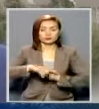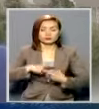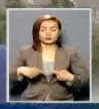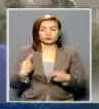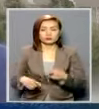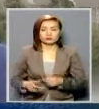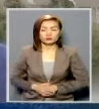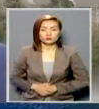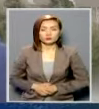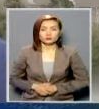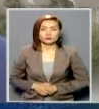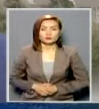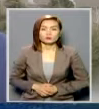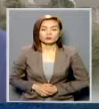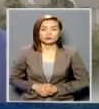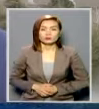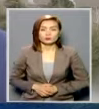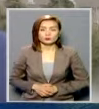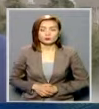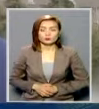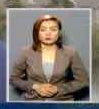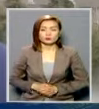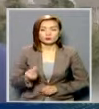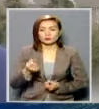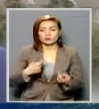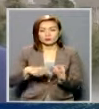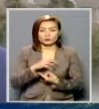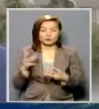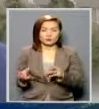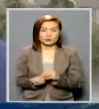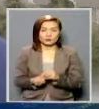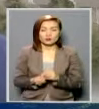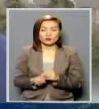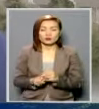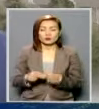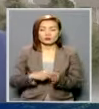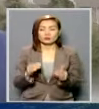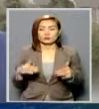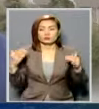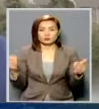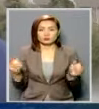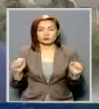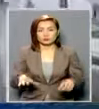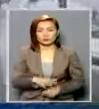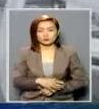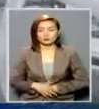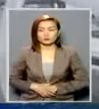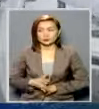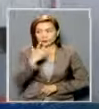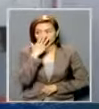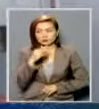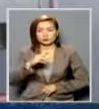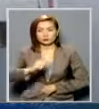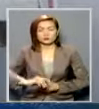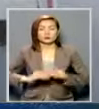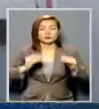басқа жаңағы ақша айналымдары бар. Соған байланысты енді баға көтерілуі енді мүмкін. Шетелдік